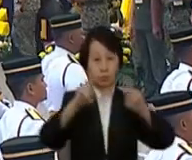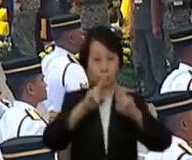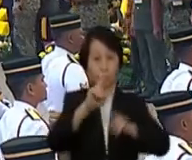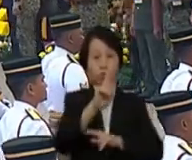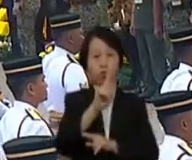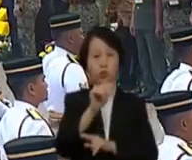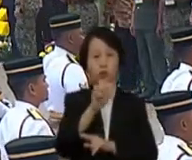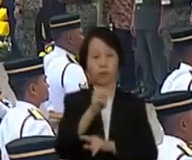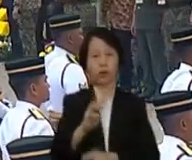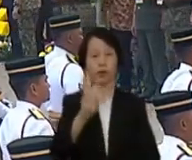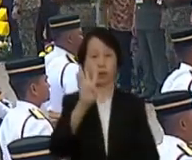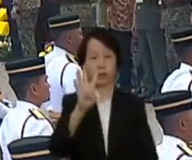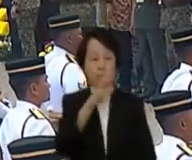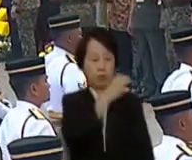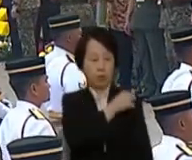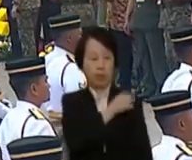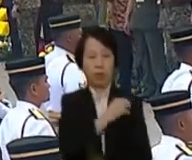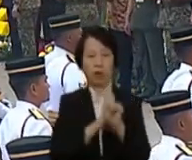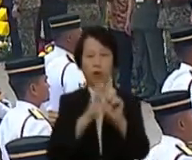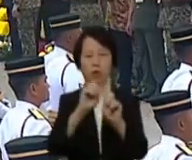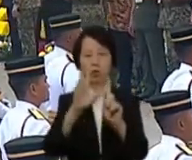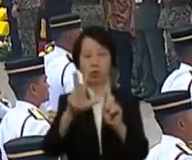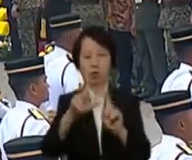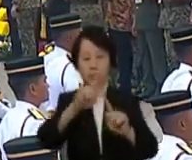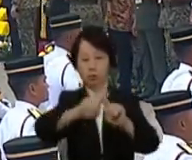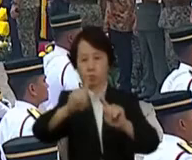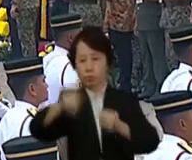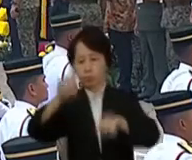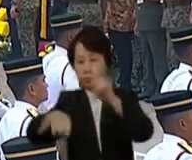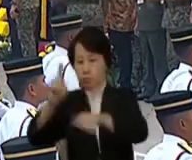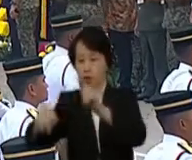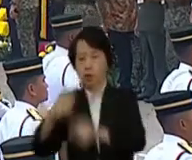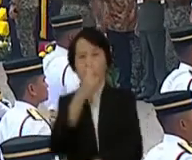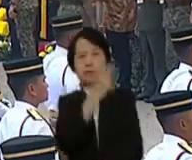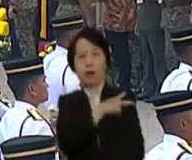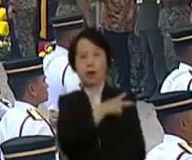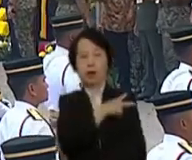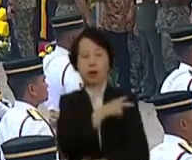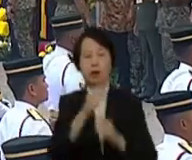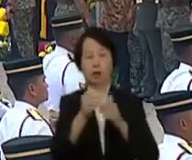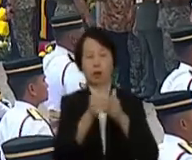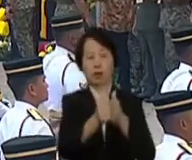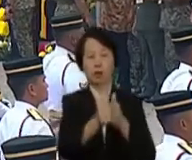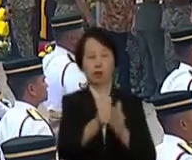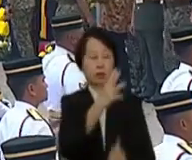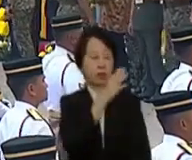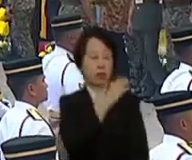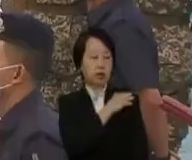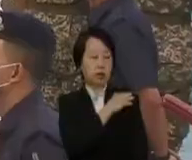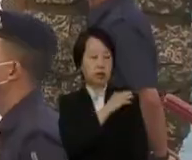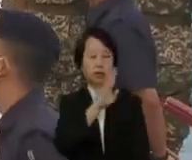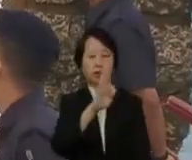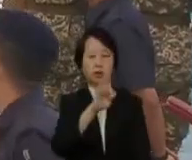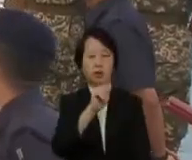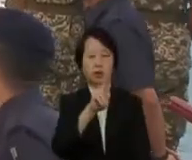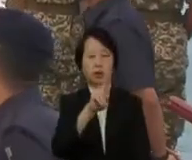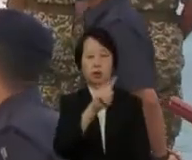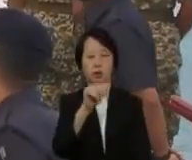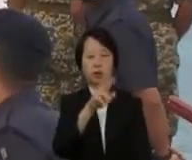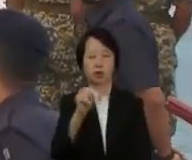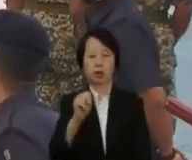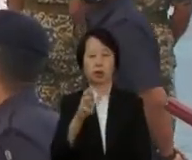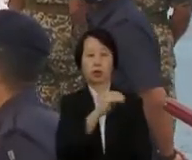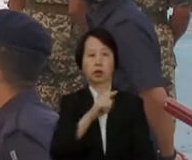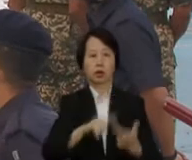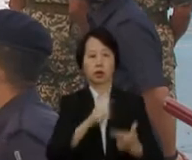4 pegawai dan 103 anggota lain-lain pangkat, diketuai Major Nurul Fauzan bin Mat Sabri,